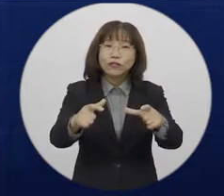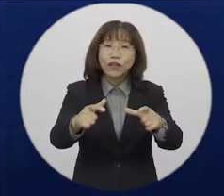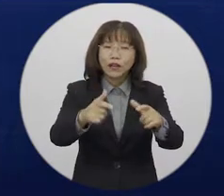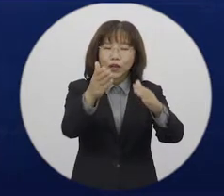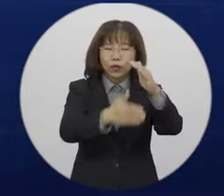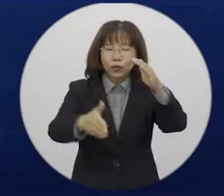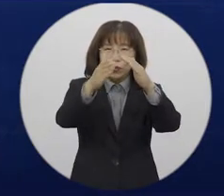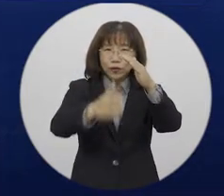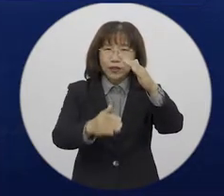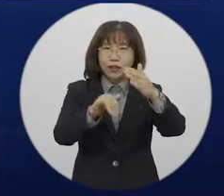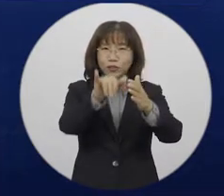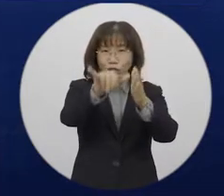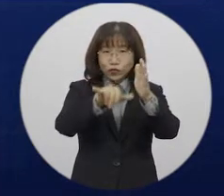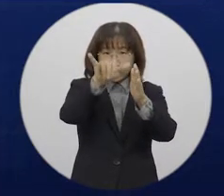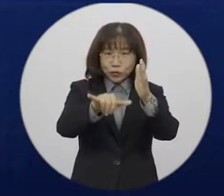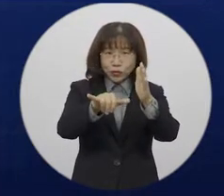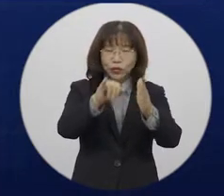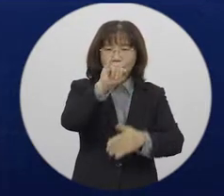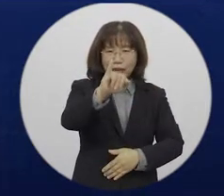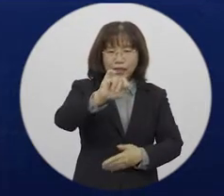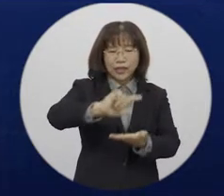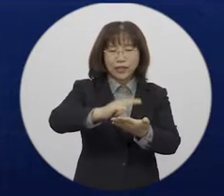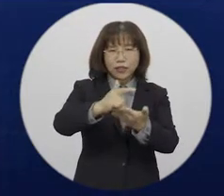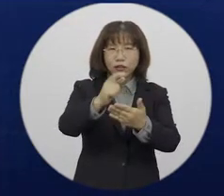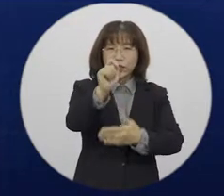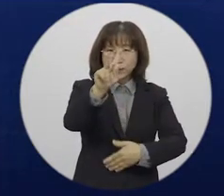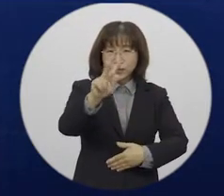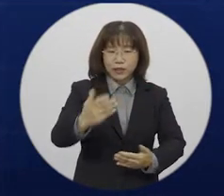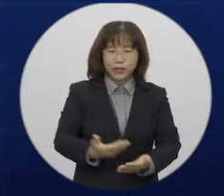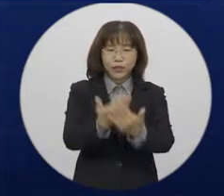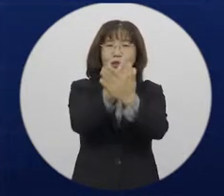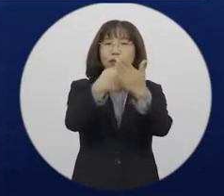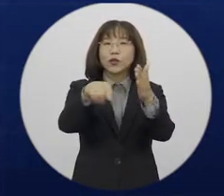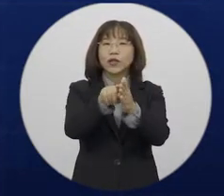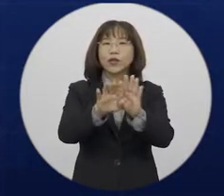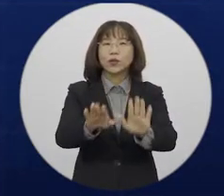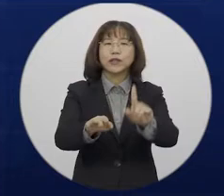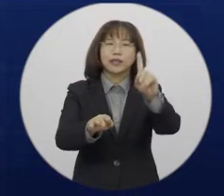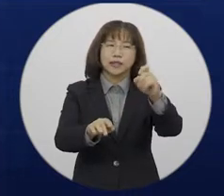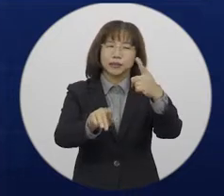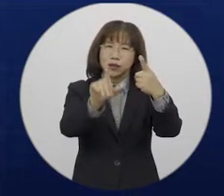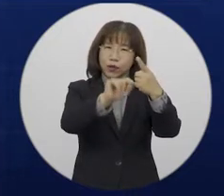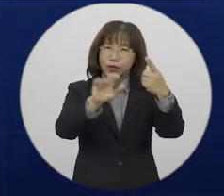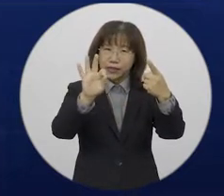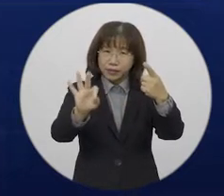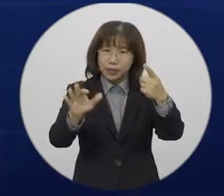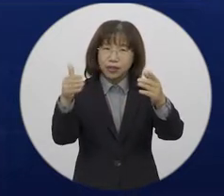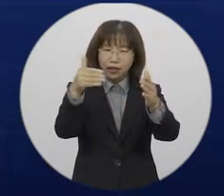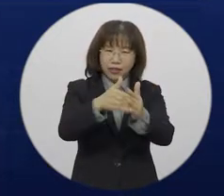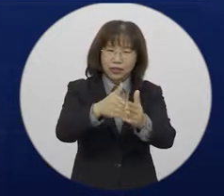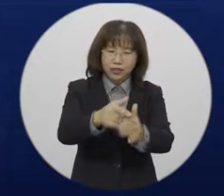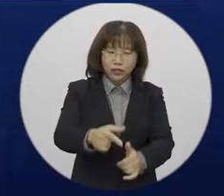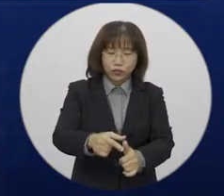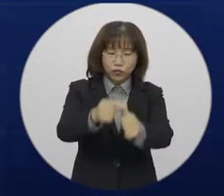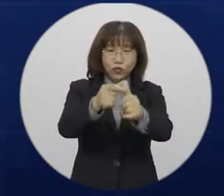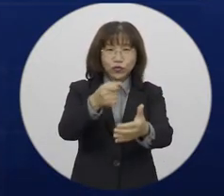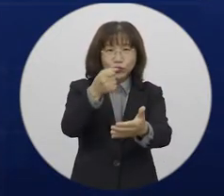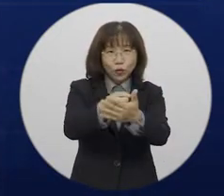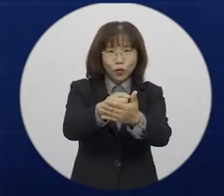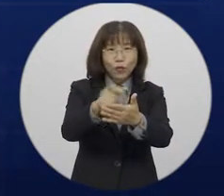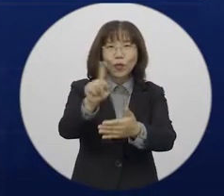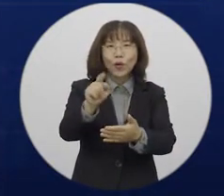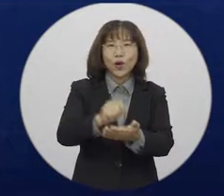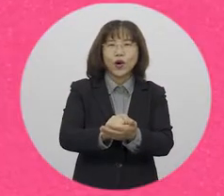강서구가 공식 유튜브 채널 아이강서TV 활성화를 위해 오는 11월 10일까지 구독 이벤트를